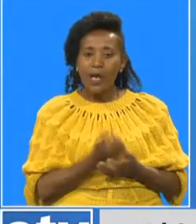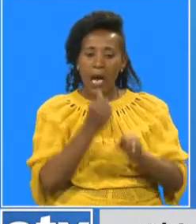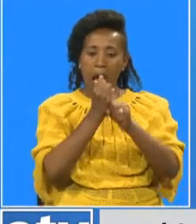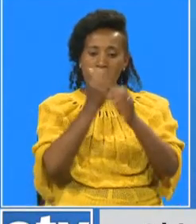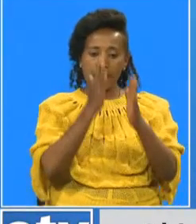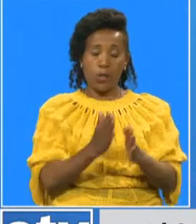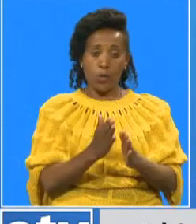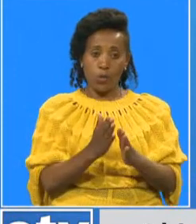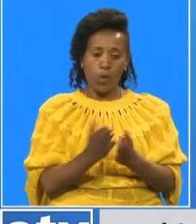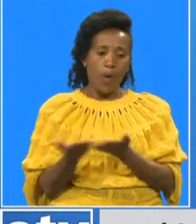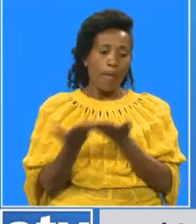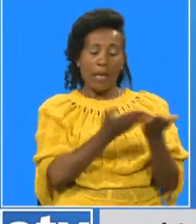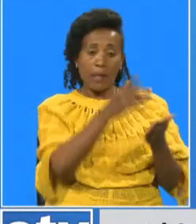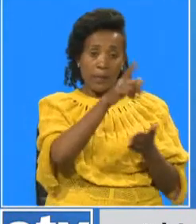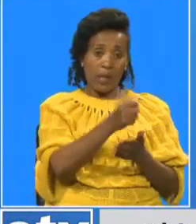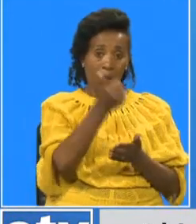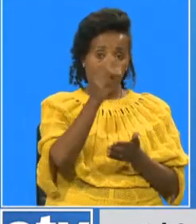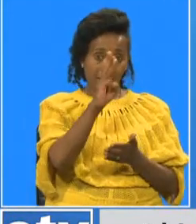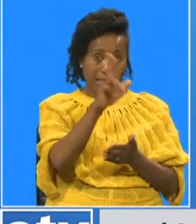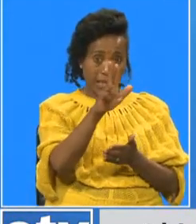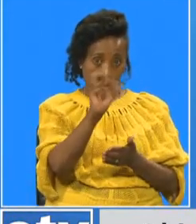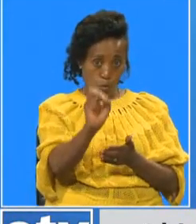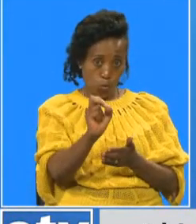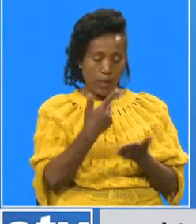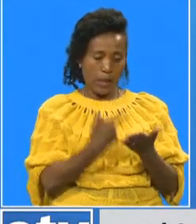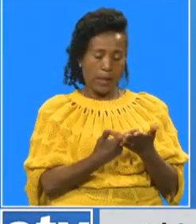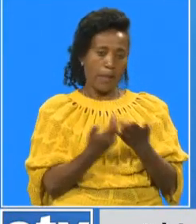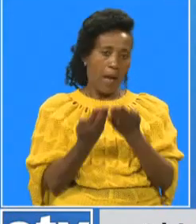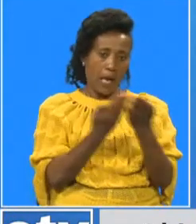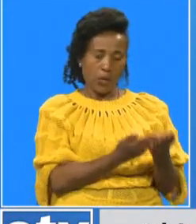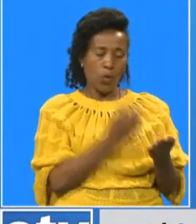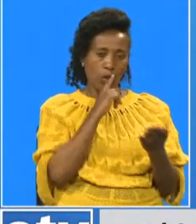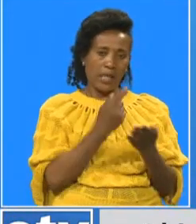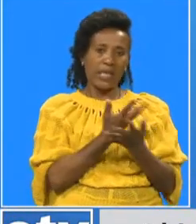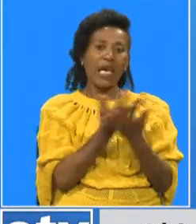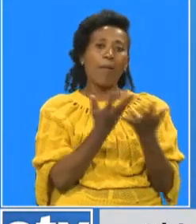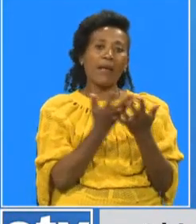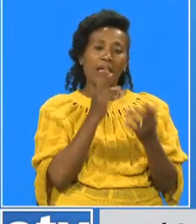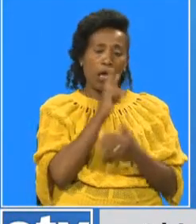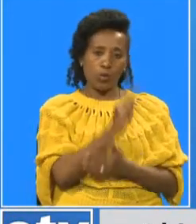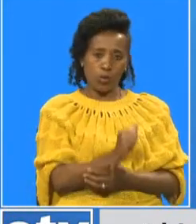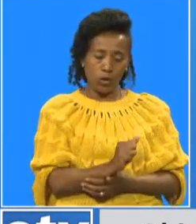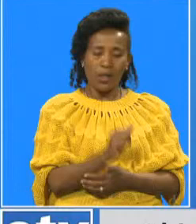አሰሪ በርግጥ ማቅረብ የሚገባው እነዚህ ፕሮቴክቲቭ ዲቫይስ የምንላቸው